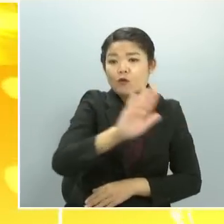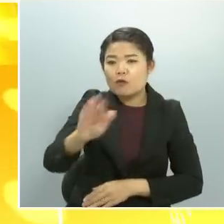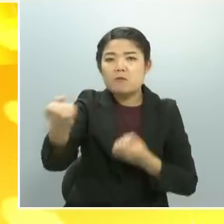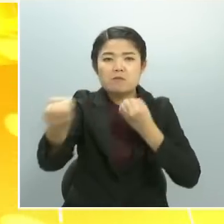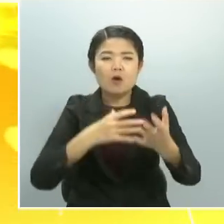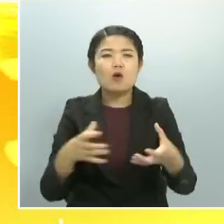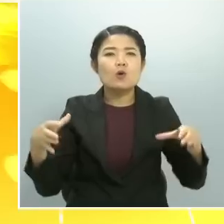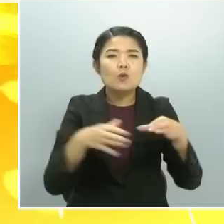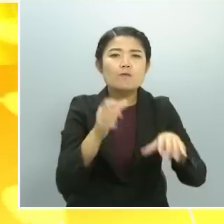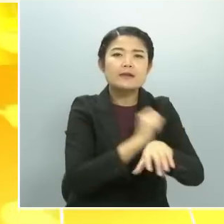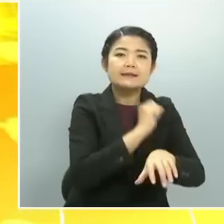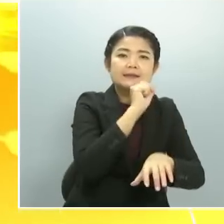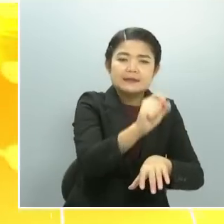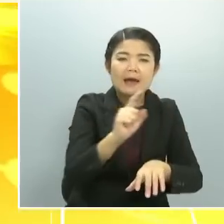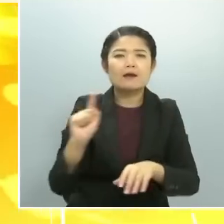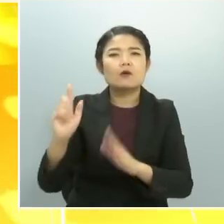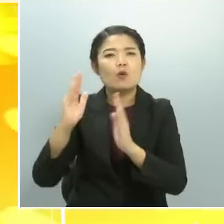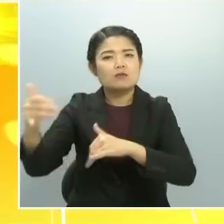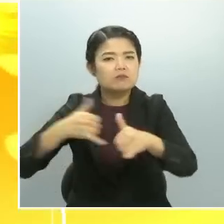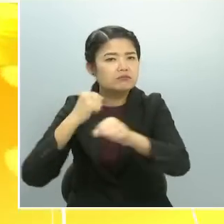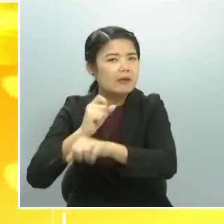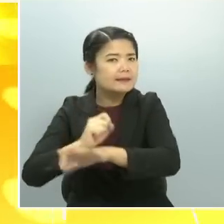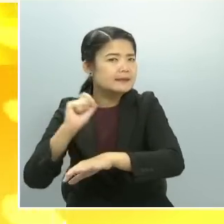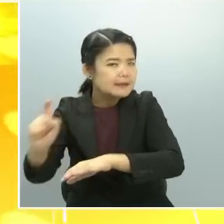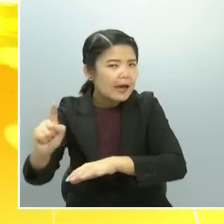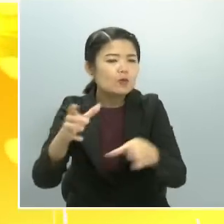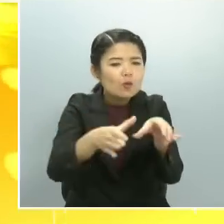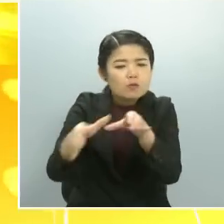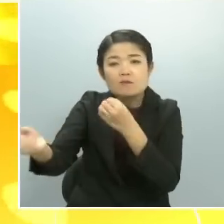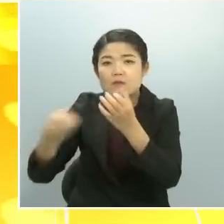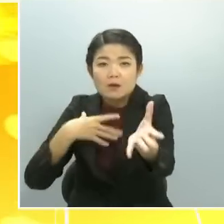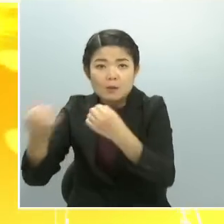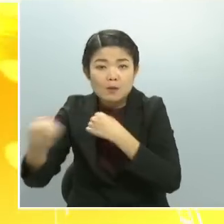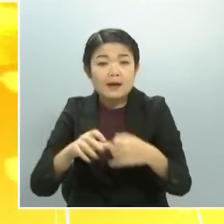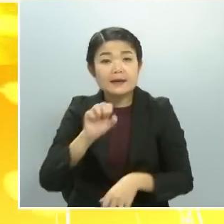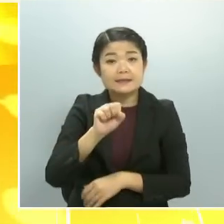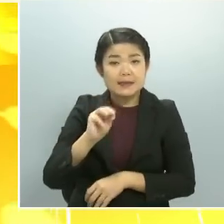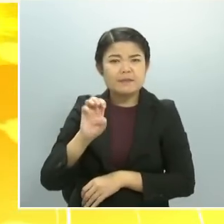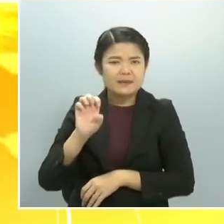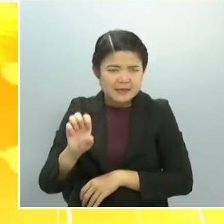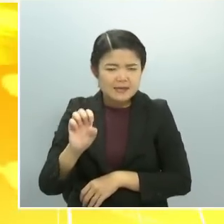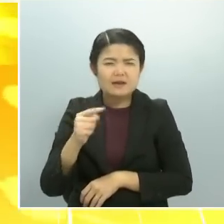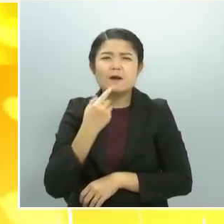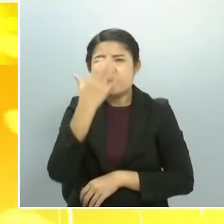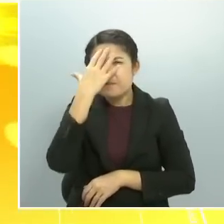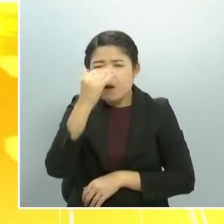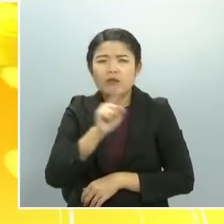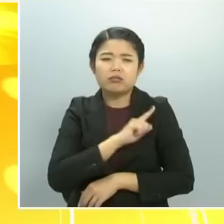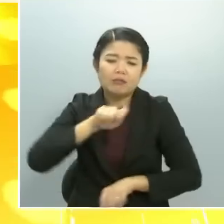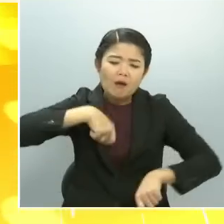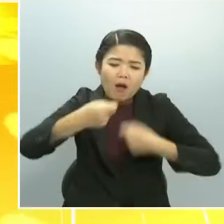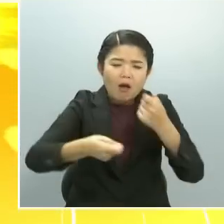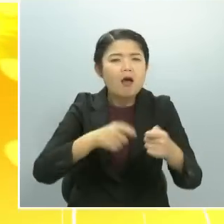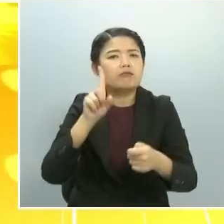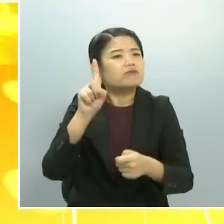นายจ้างและลูกจ้างรวมทั้ง SMEโดยเฉพาะเลย smbซึ่งเขาใช้ลูกจ้างเขาจะไม่สามารถแบกรับภาระในส่วนที่